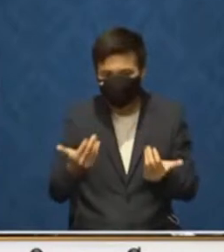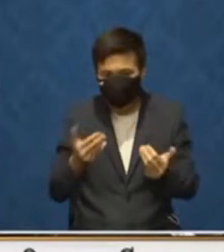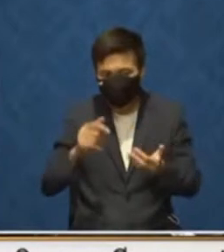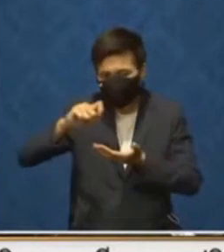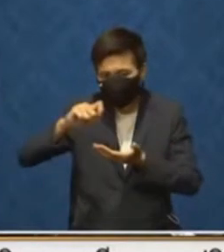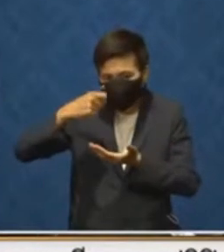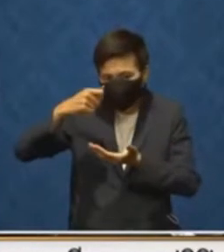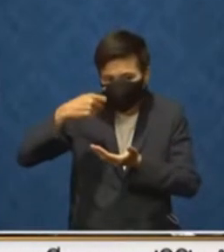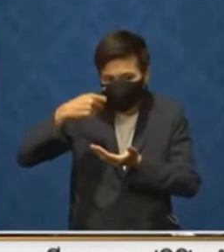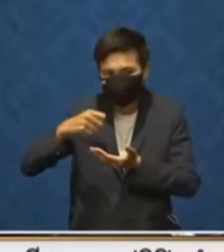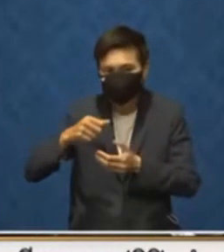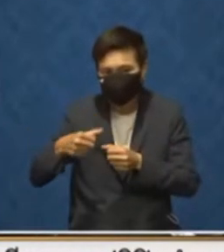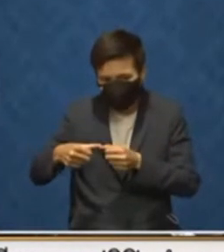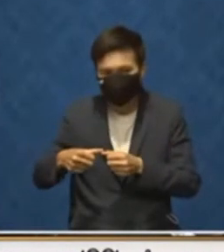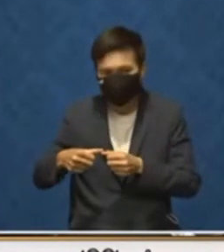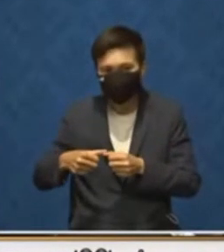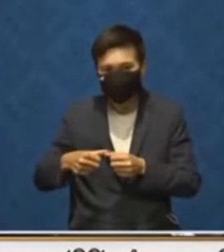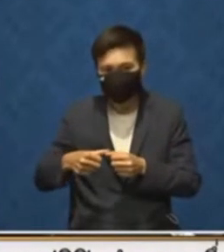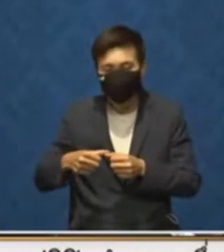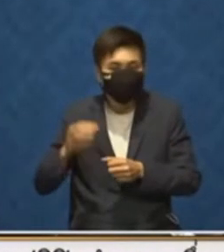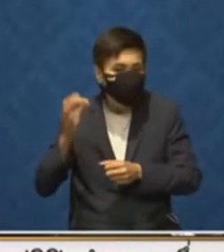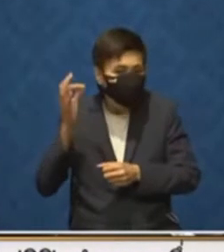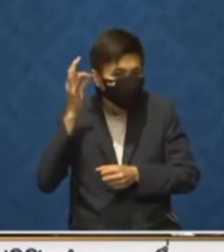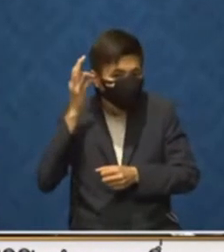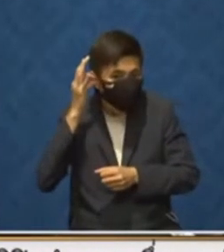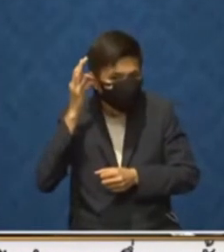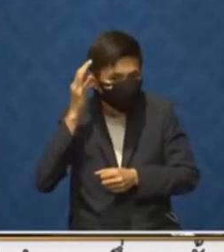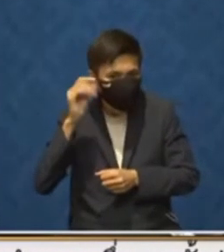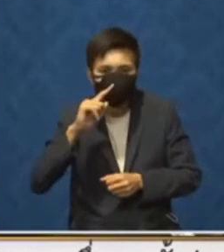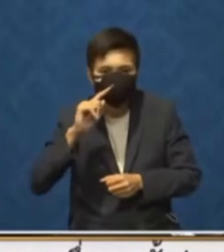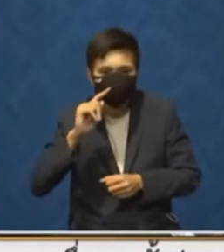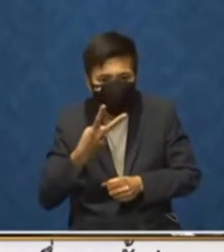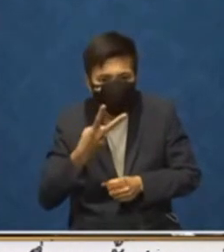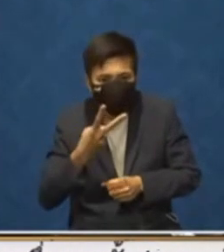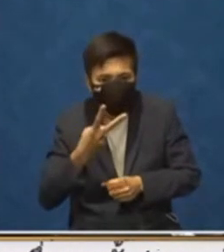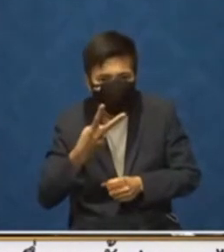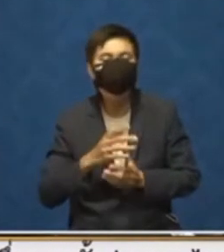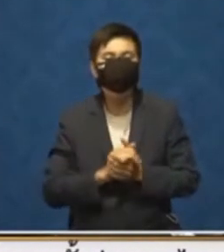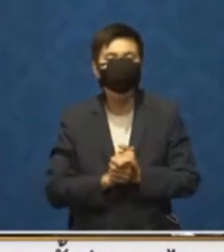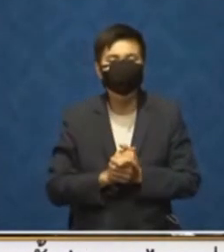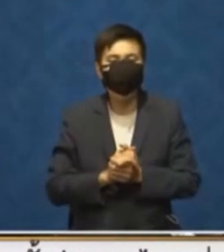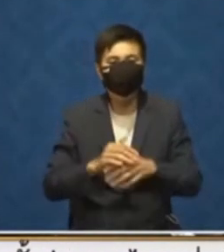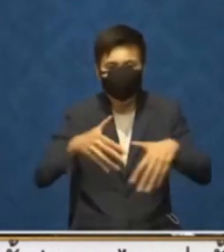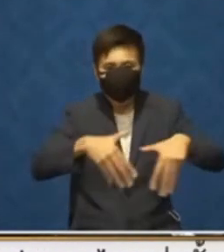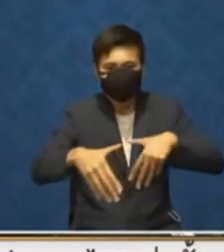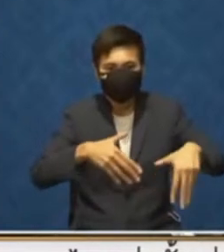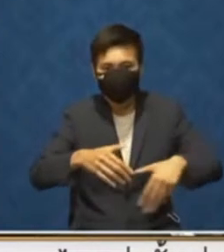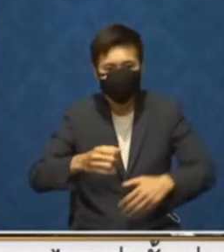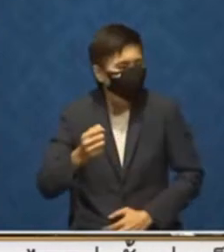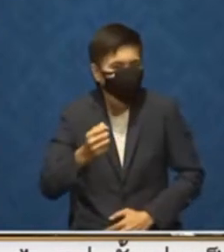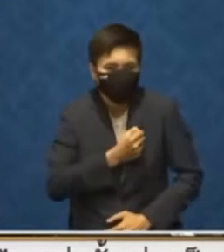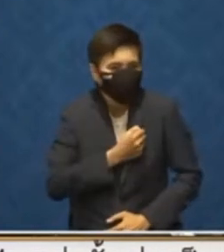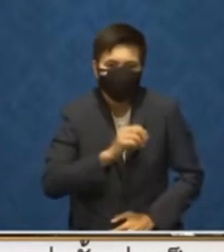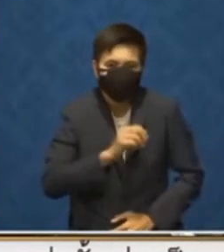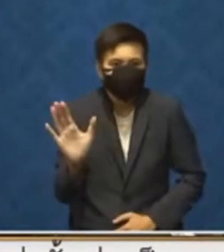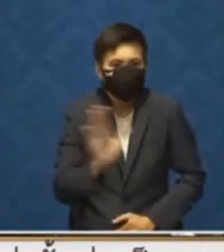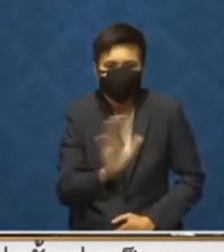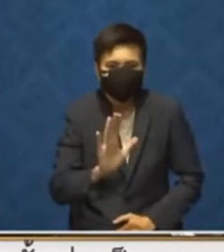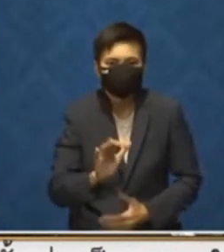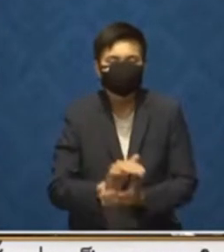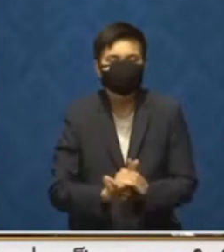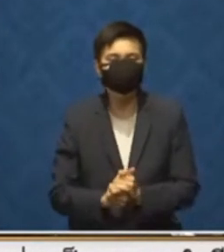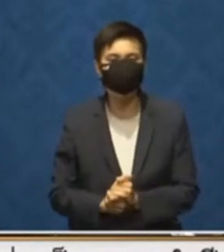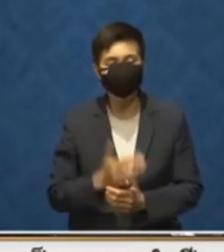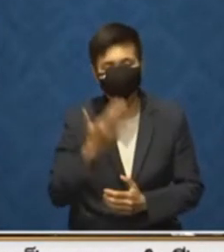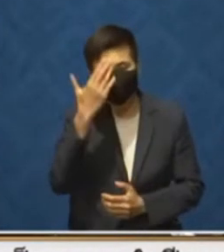ฟังอีกครั้งในเรื่องดังต่อไปนี้เป็นเรื่องที่พี่น้องประชาชนทนไม่ไหวจริงๆเพราะมันมีการ